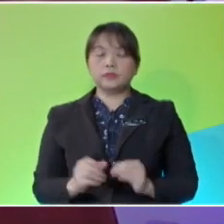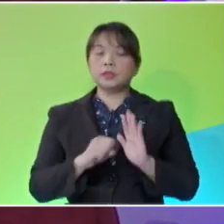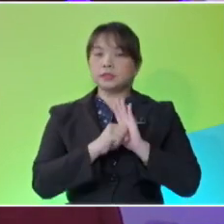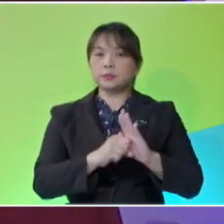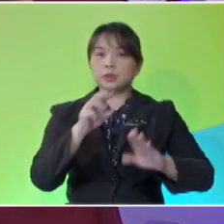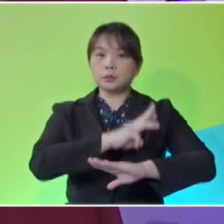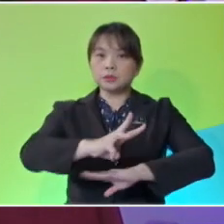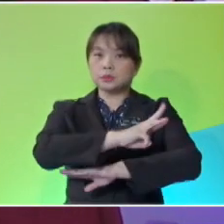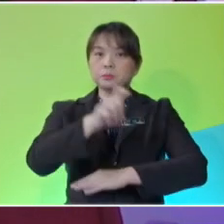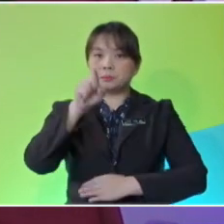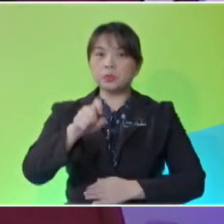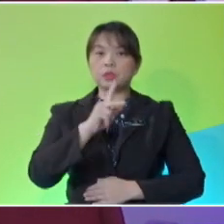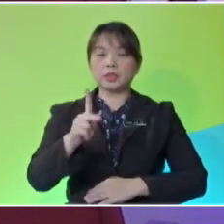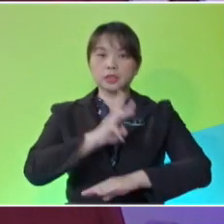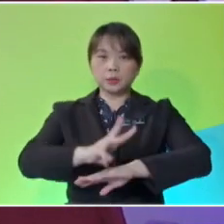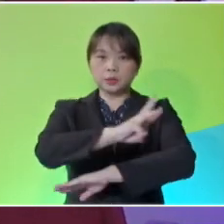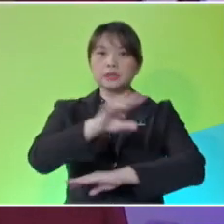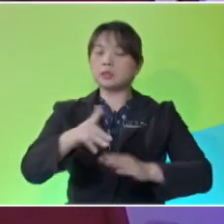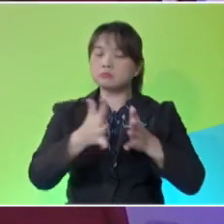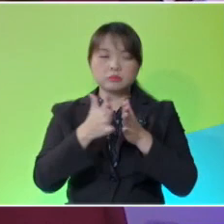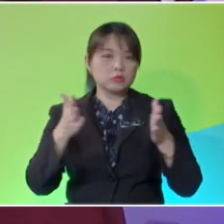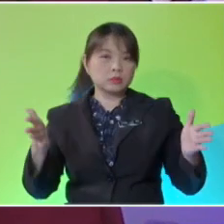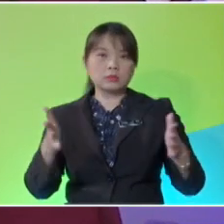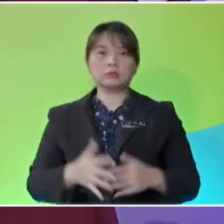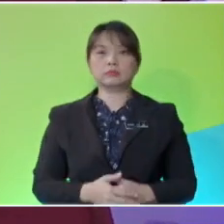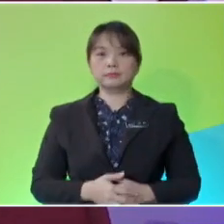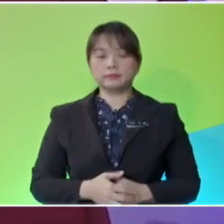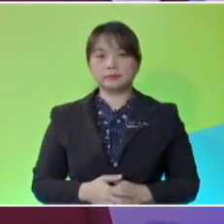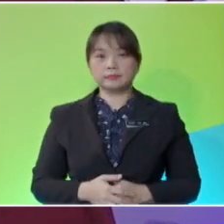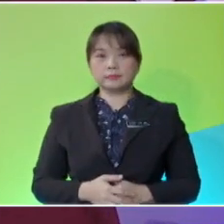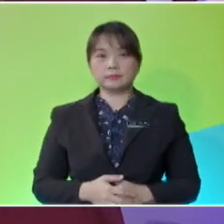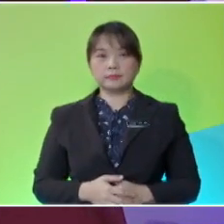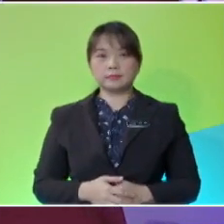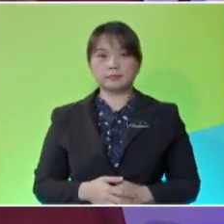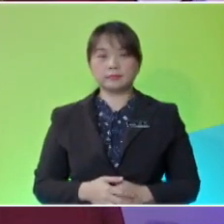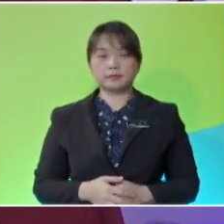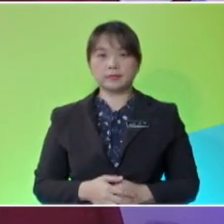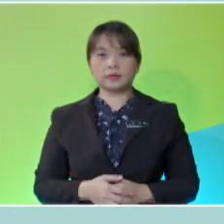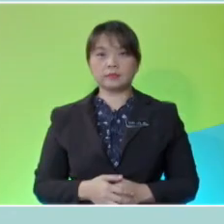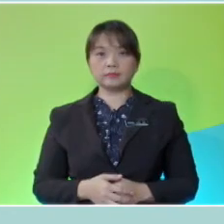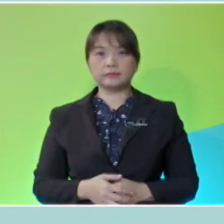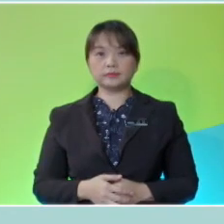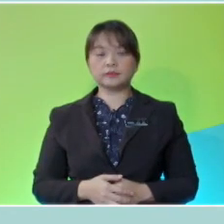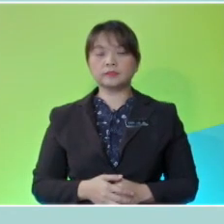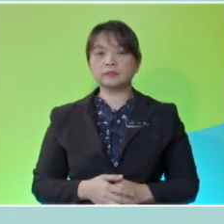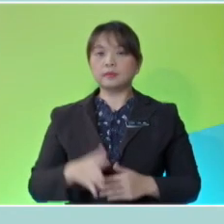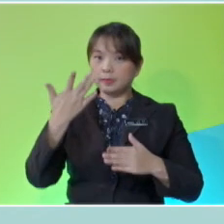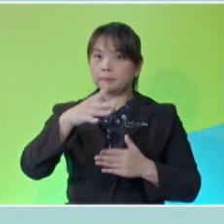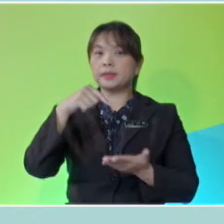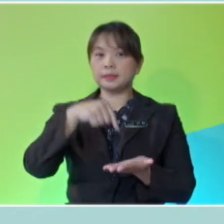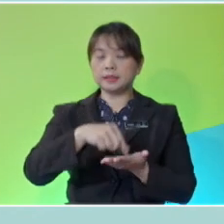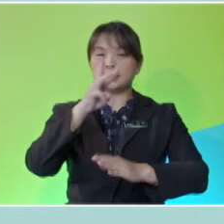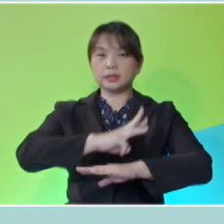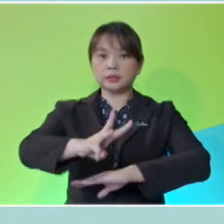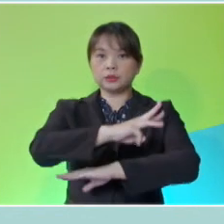ini memerlukan kawasan yang luas oke yang seterusnya adalah kawasan hutan Oke kawasan